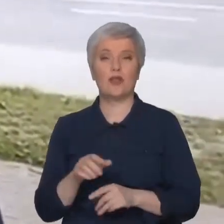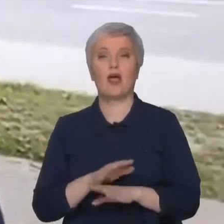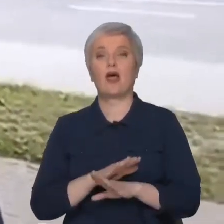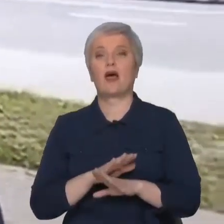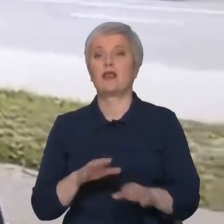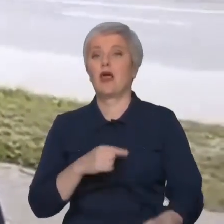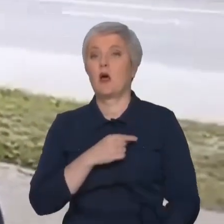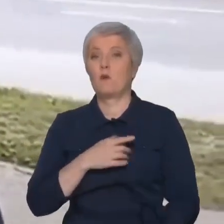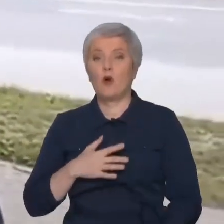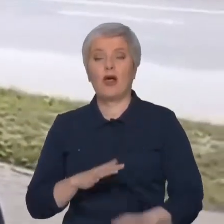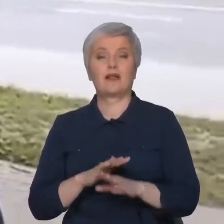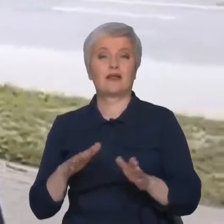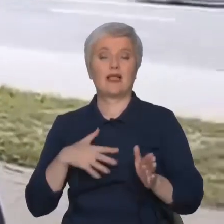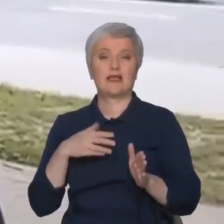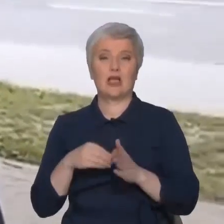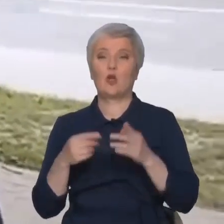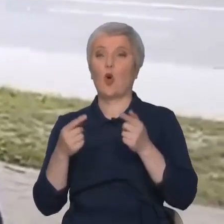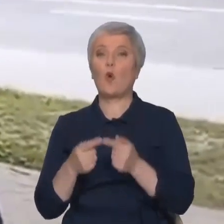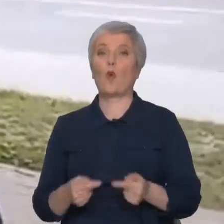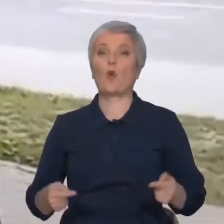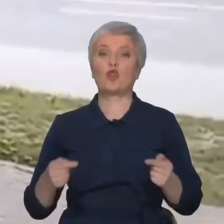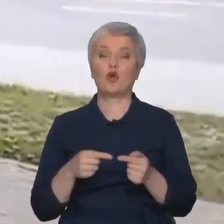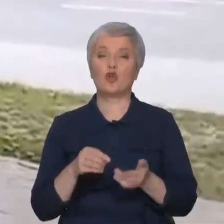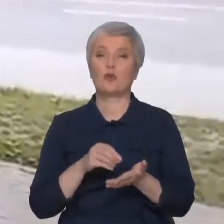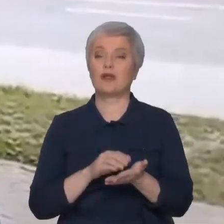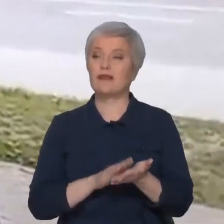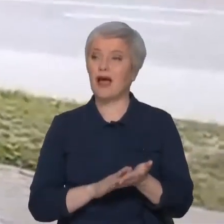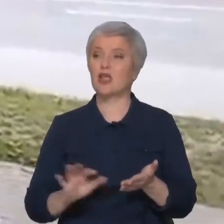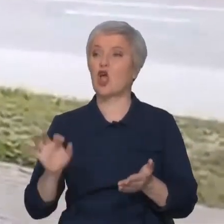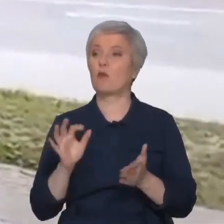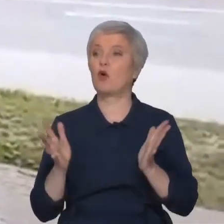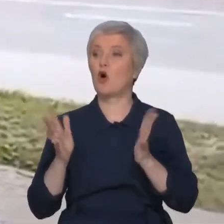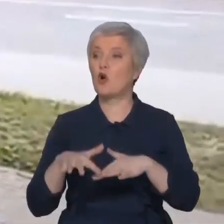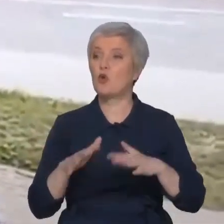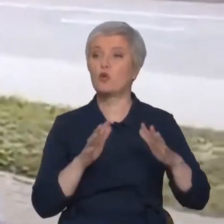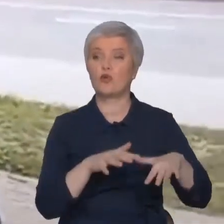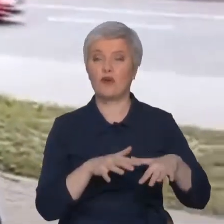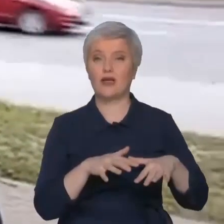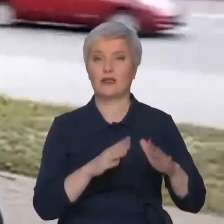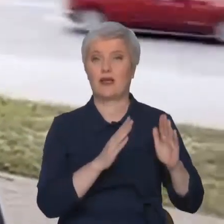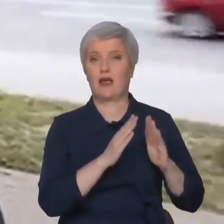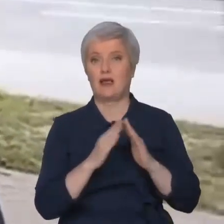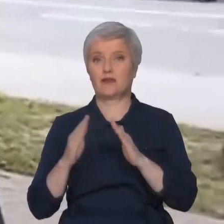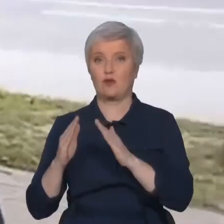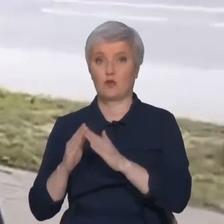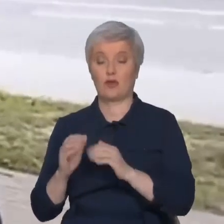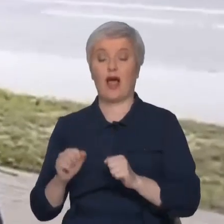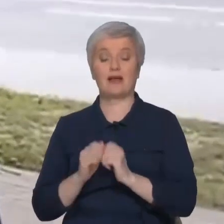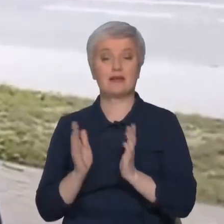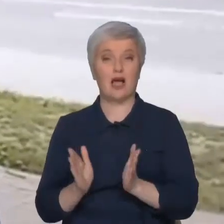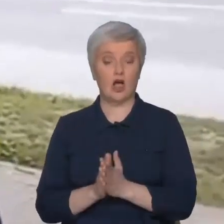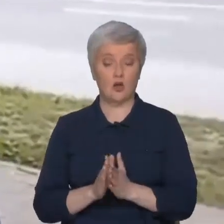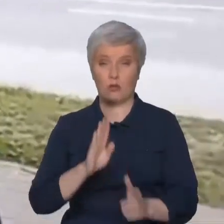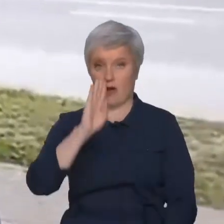не загинула. Уточнюємо дані про руйнування цивільної інфраструктури. А загалом